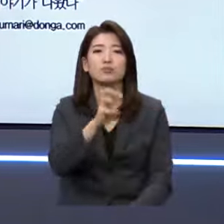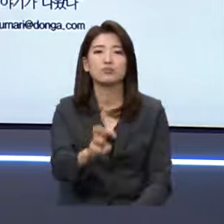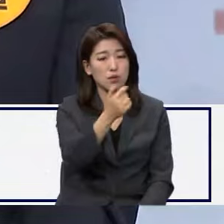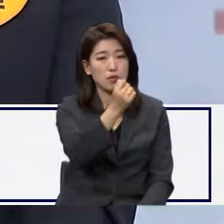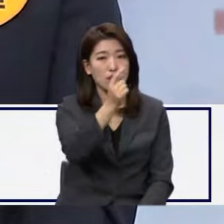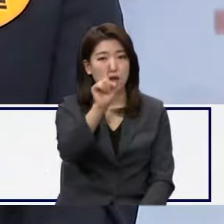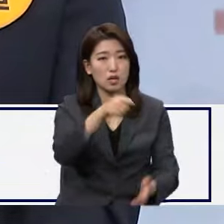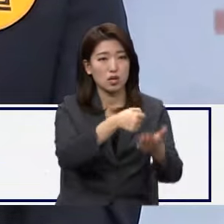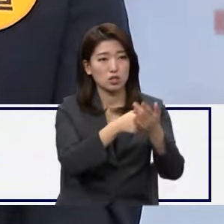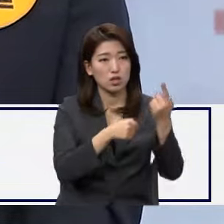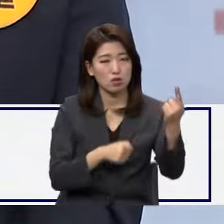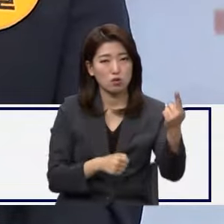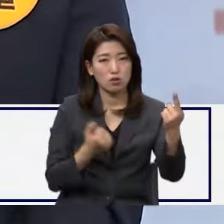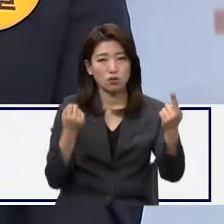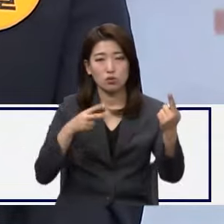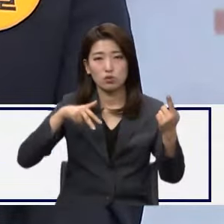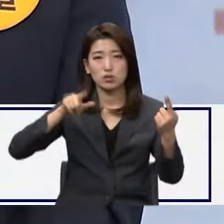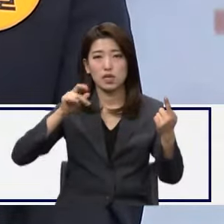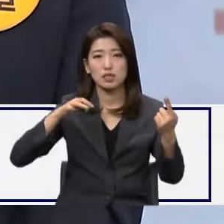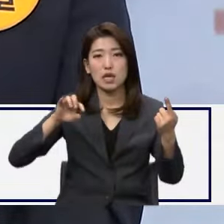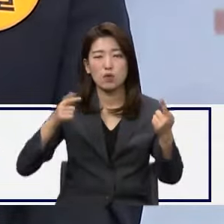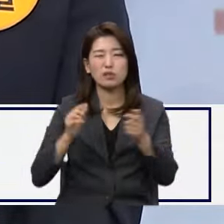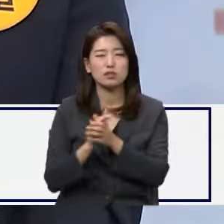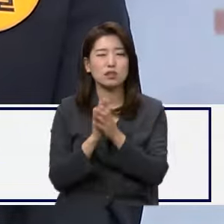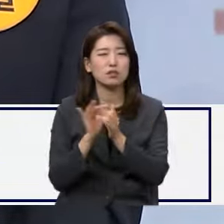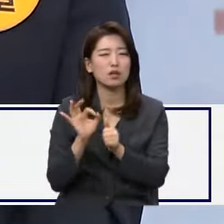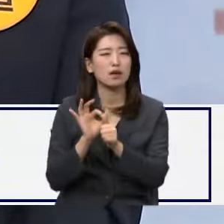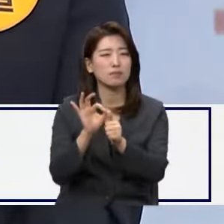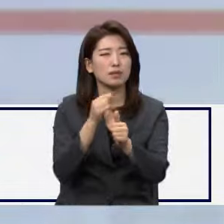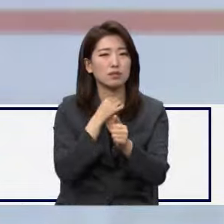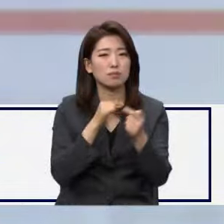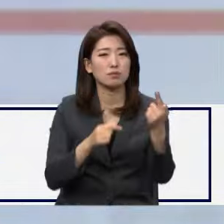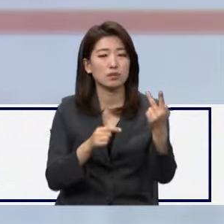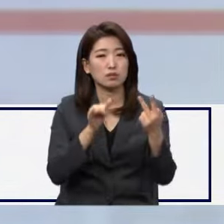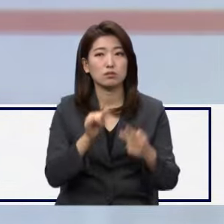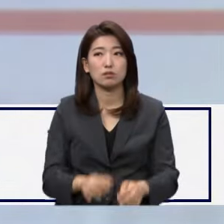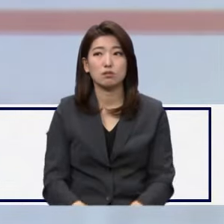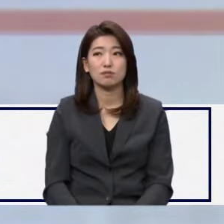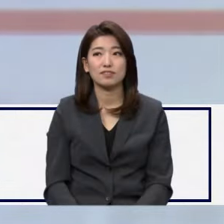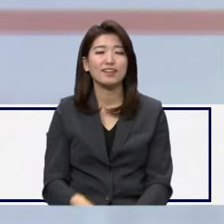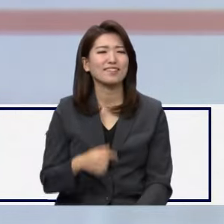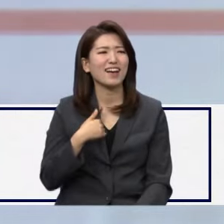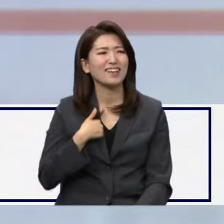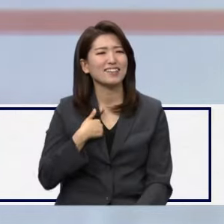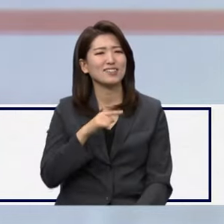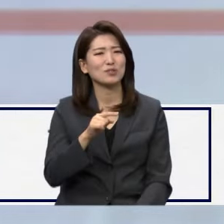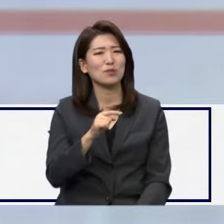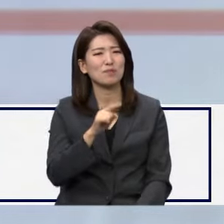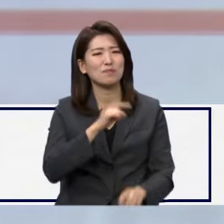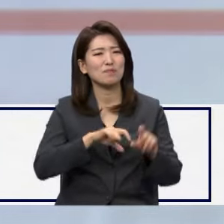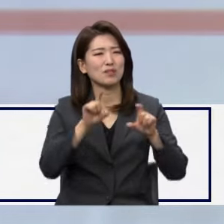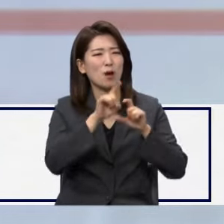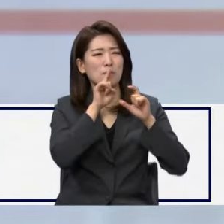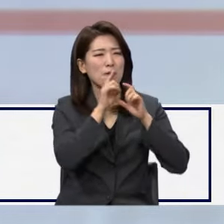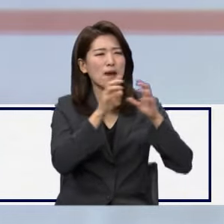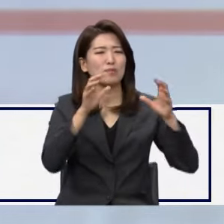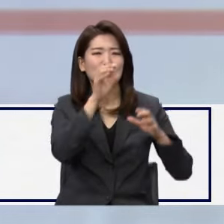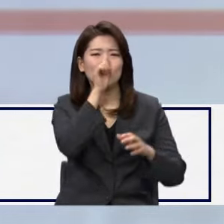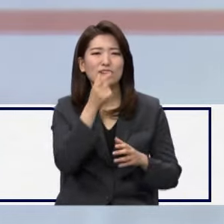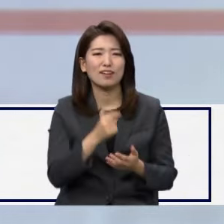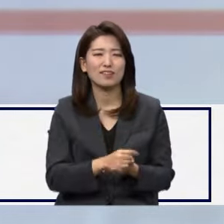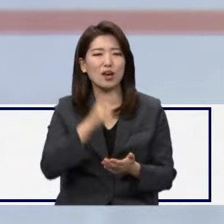거예요 어떻게 보십니까 뭐 저런 잡음은 좀 더 많았으면 좋겠어요 많으 많았으면 좋겠다 너무 조용하잖아